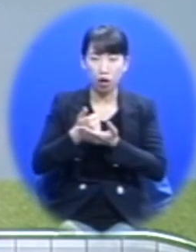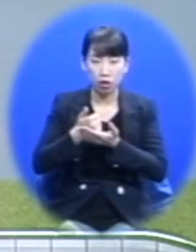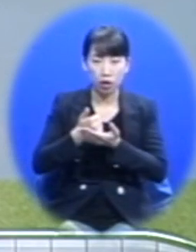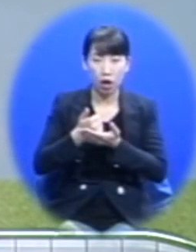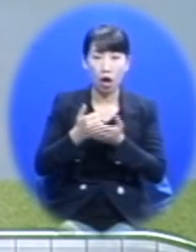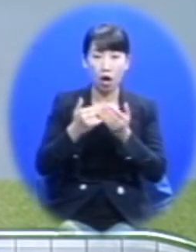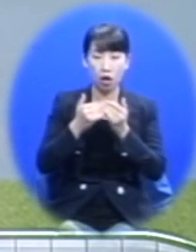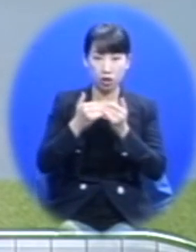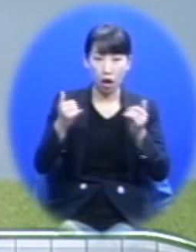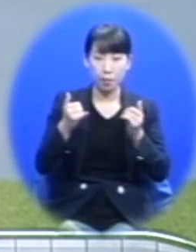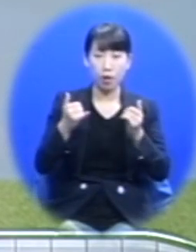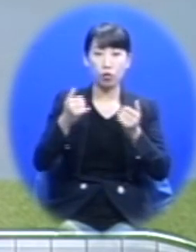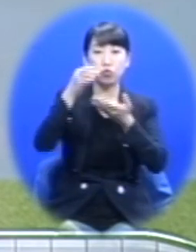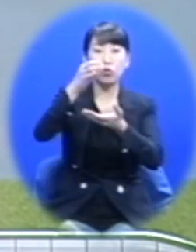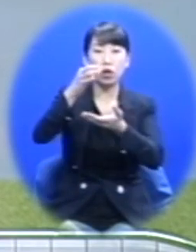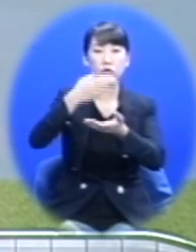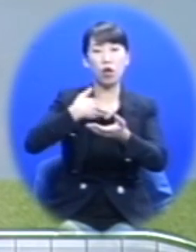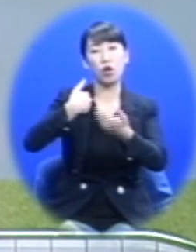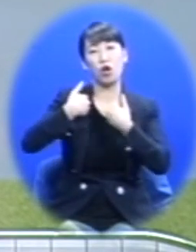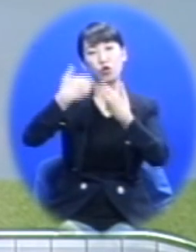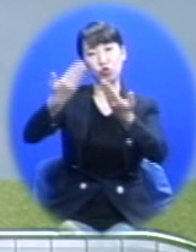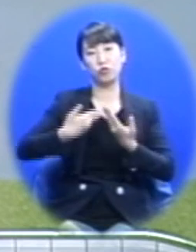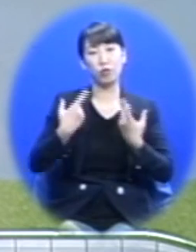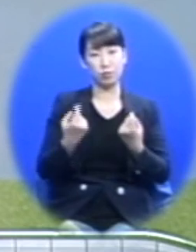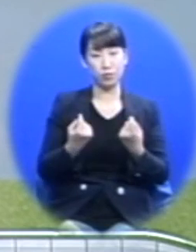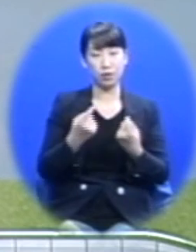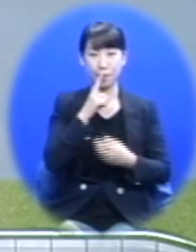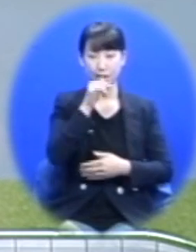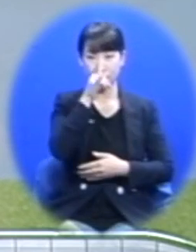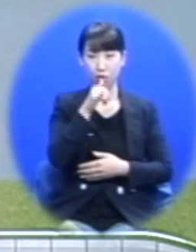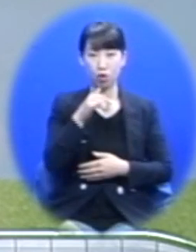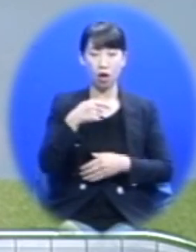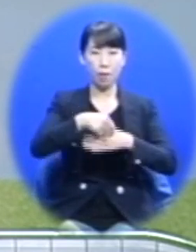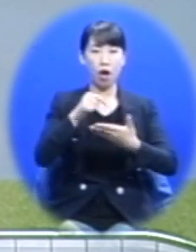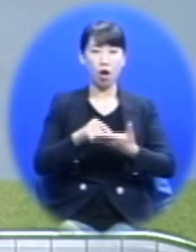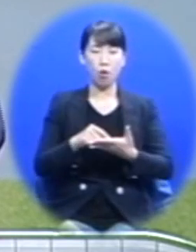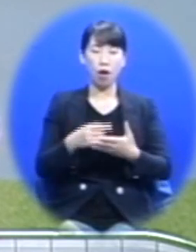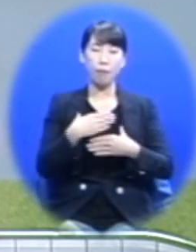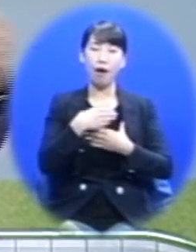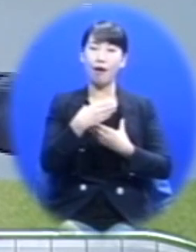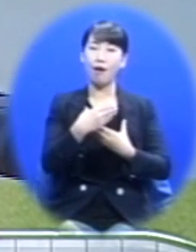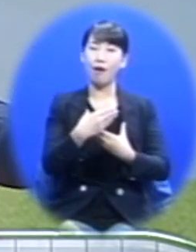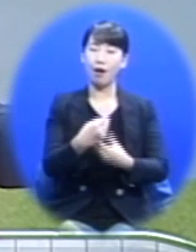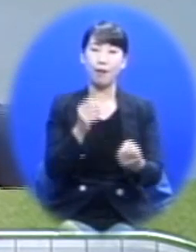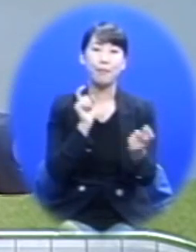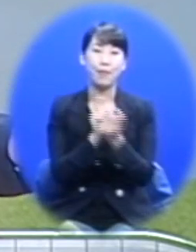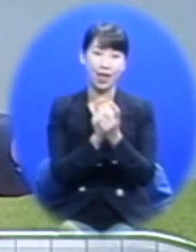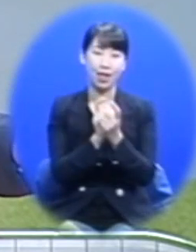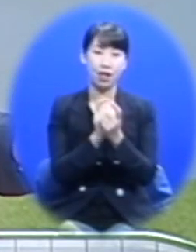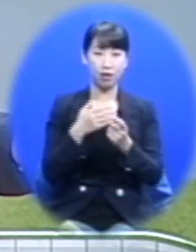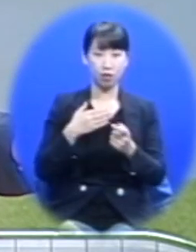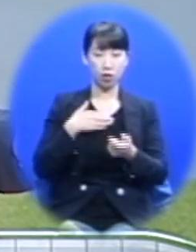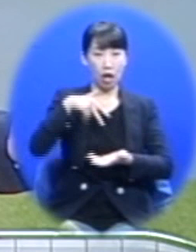내게 주셨습니다. 다윗의 마음에 놀라운 평안이 왔어요. 형편은 여전히